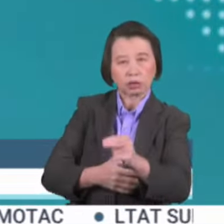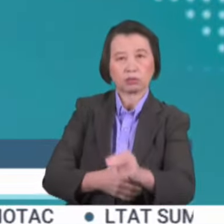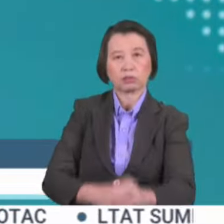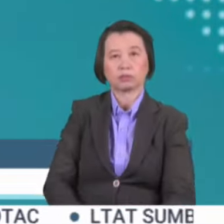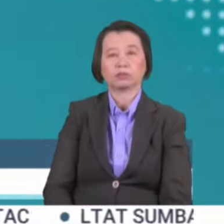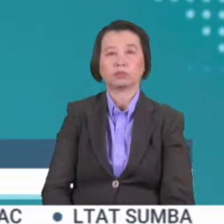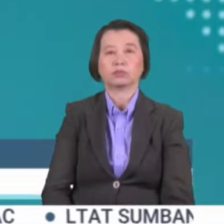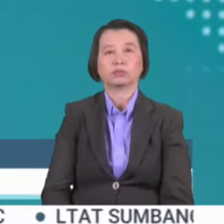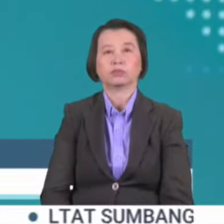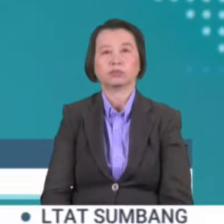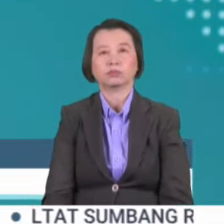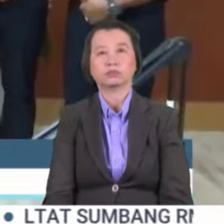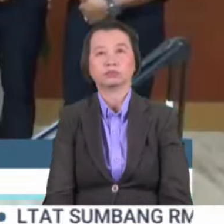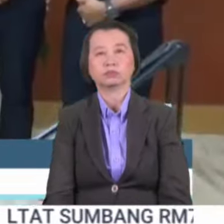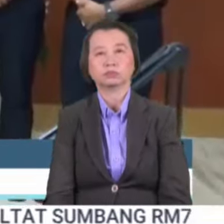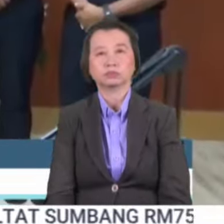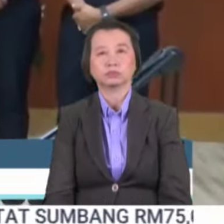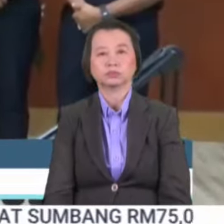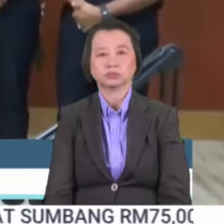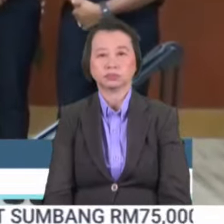mereka.